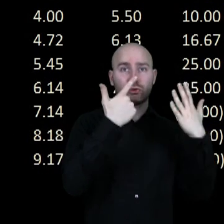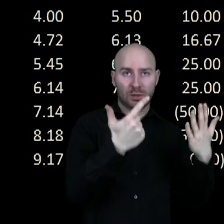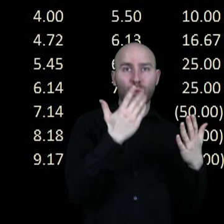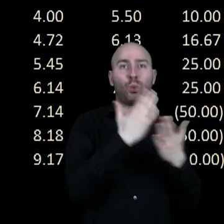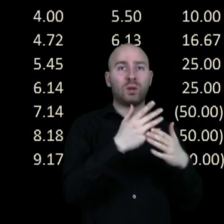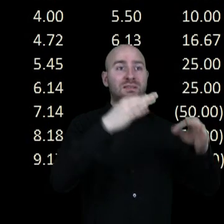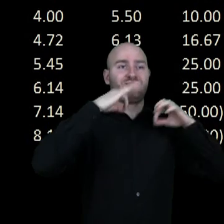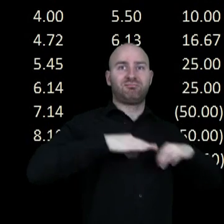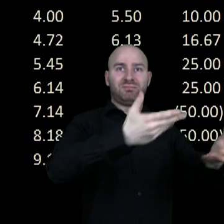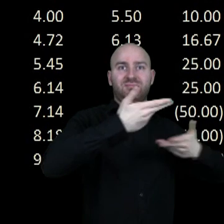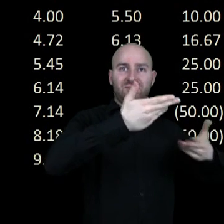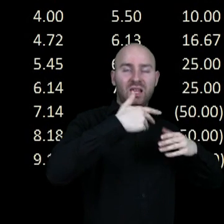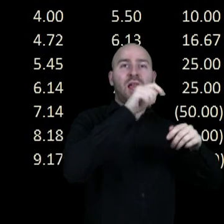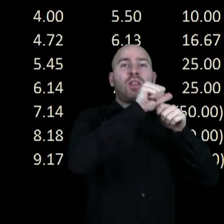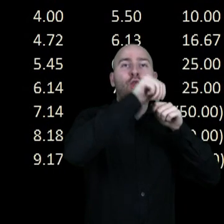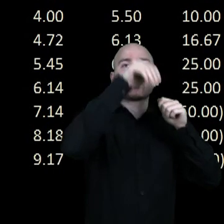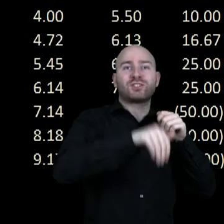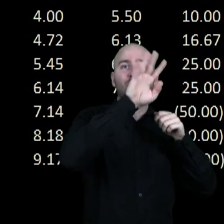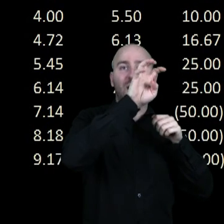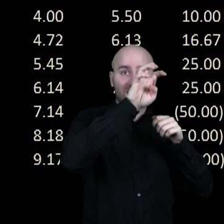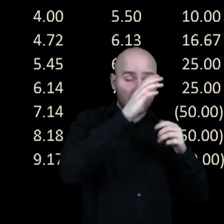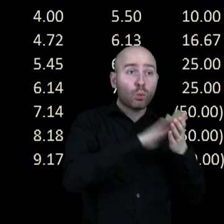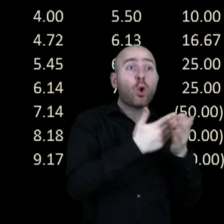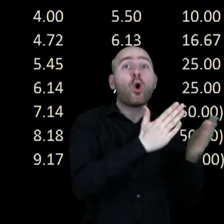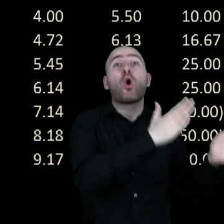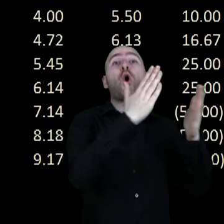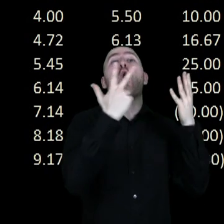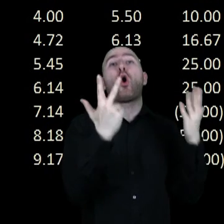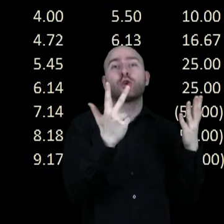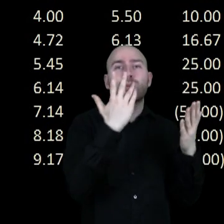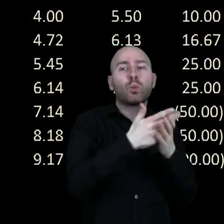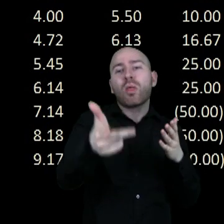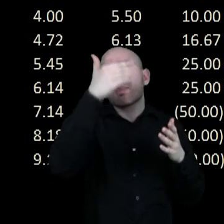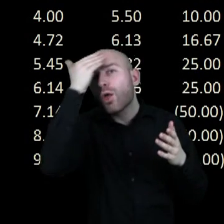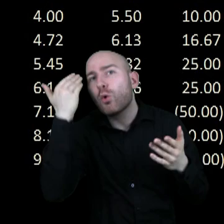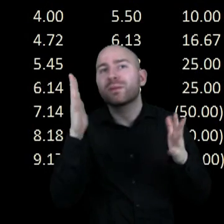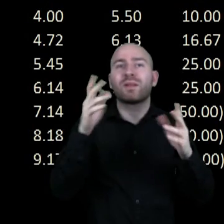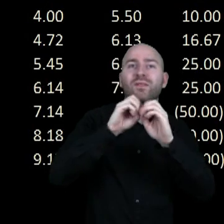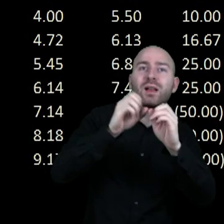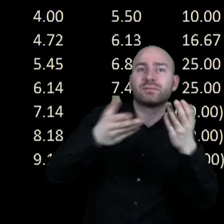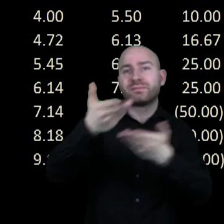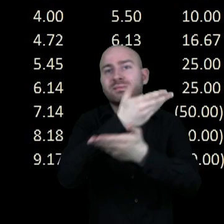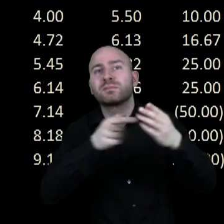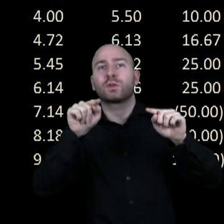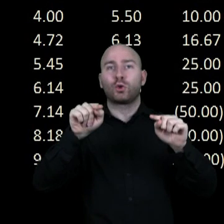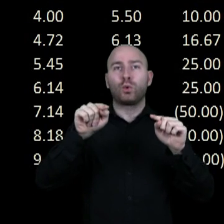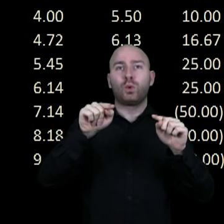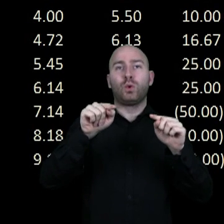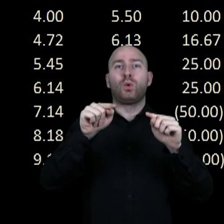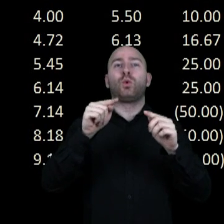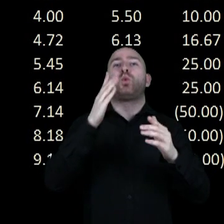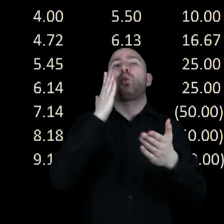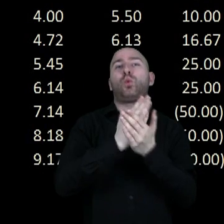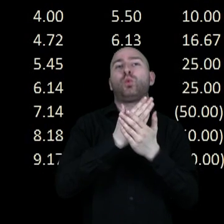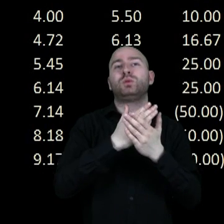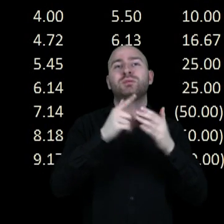linijek kodu, ale ośmiu… ta ósma osoba nie jest nieukiem. Gdy nad czymś pracuje osiem osób, każdej z nich spada